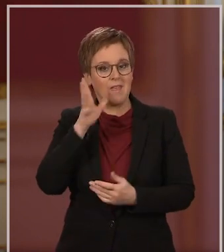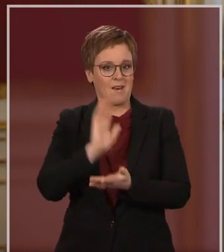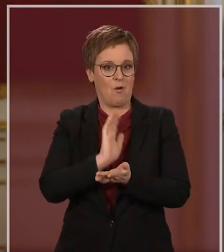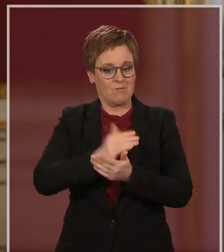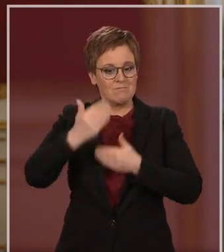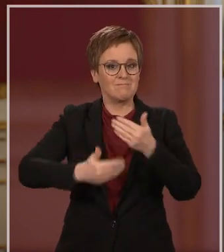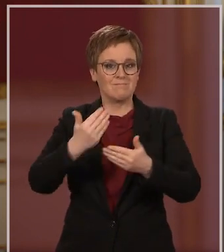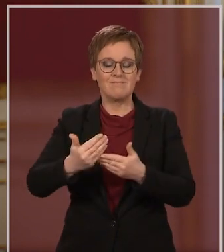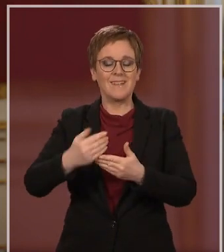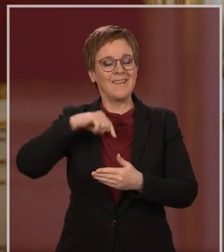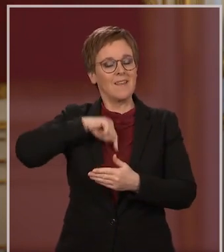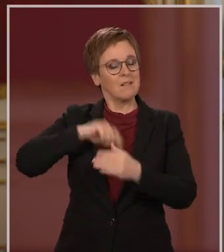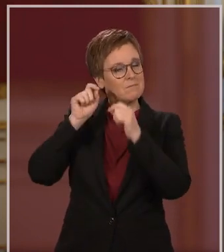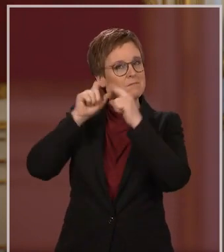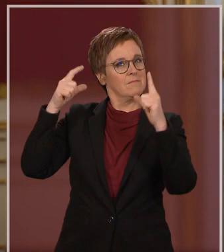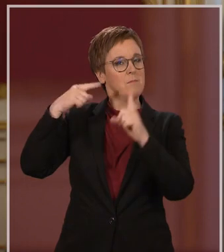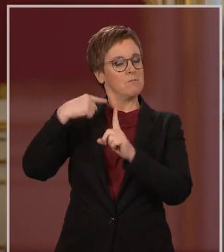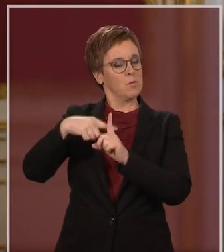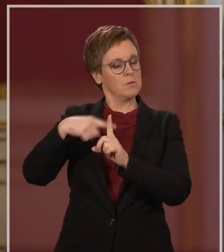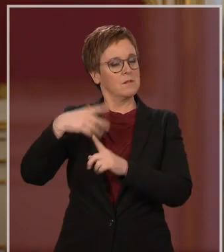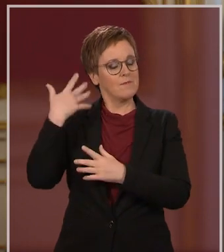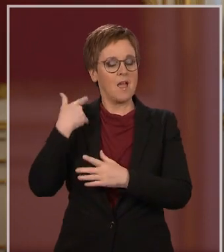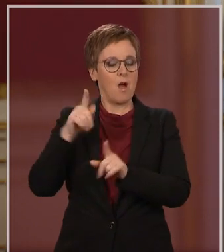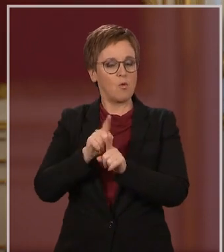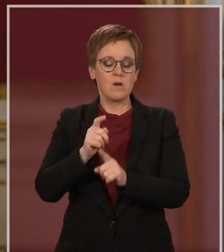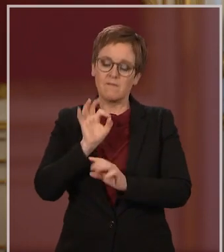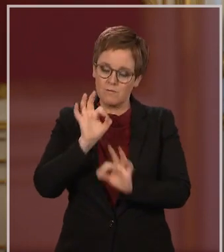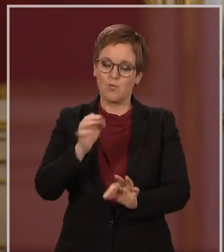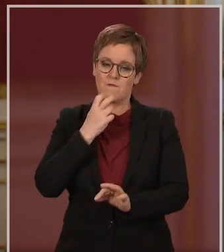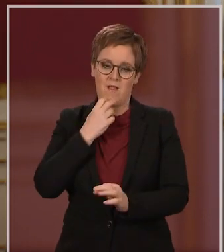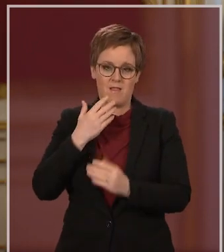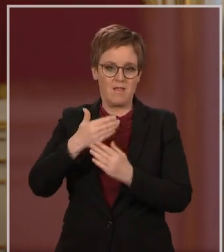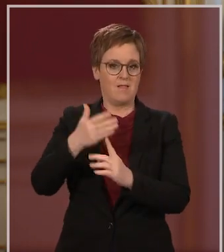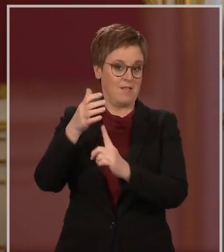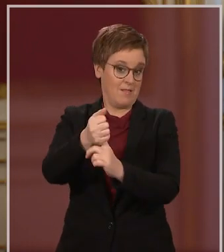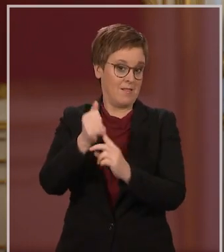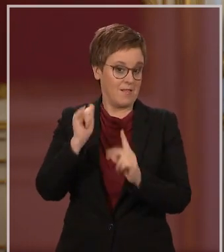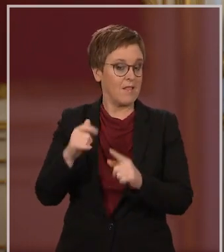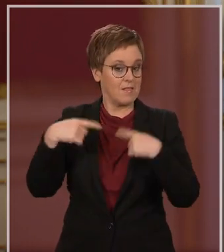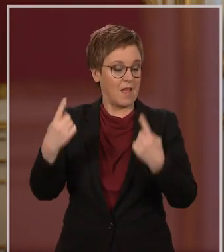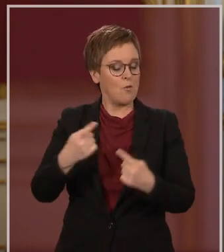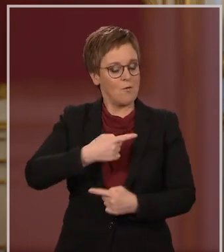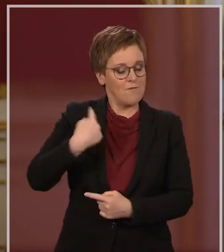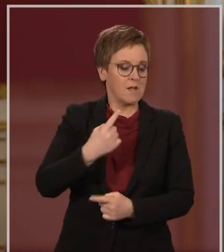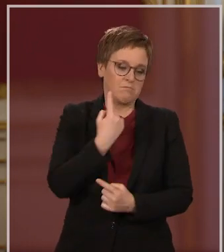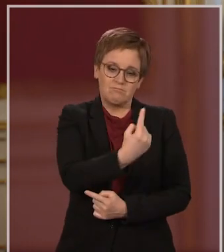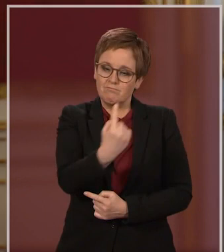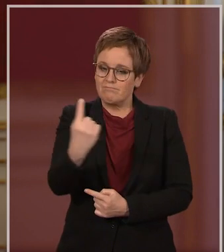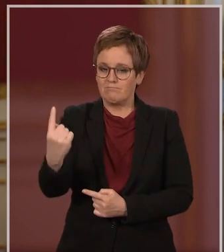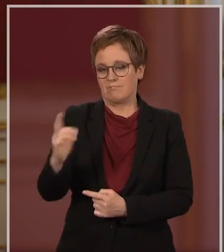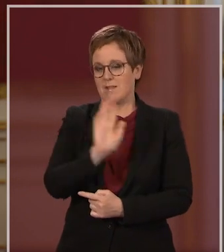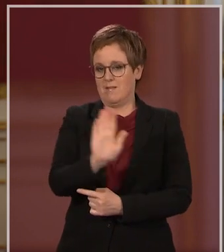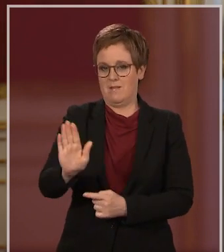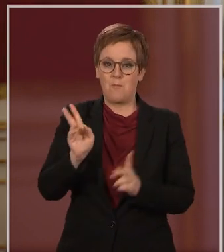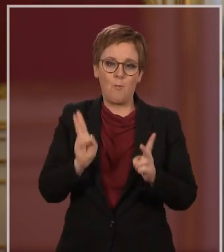täglichen Aufgaben mit Optimismus und gutem Willen erledigen und im Rahmen unserer ganz persönlichen